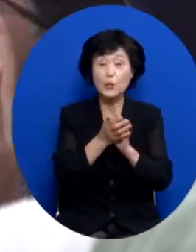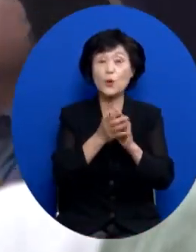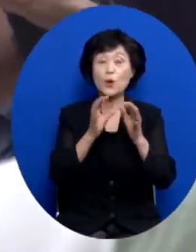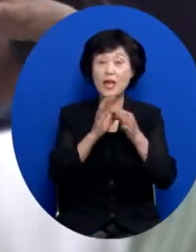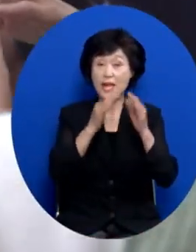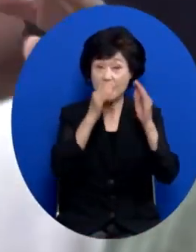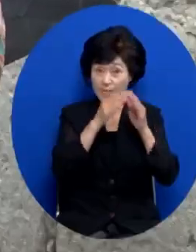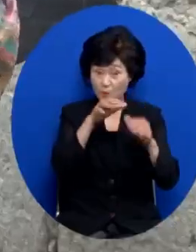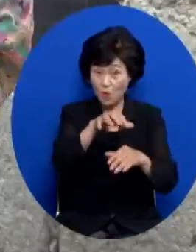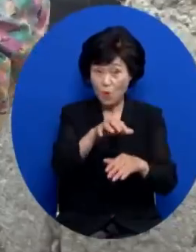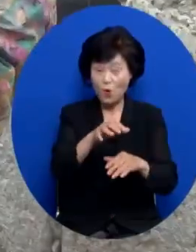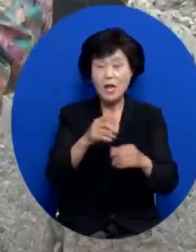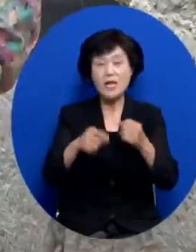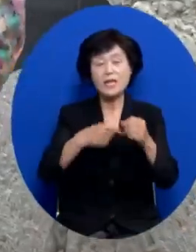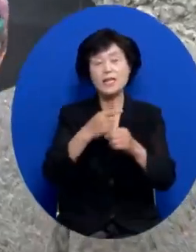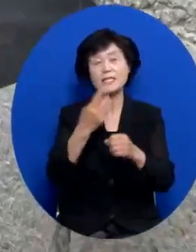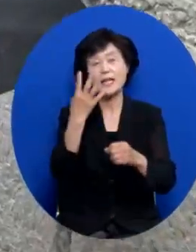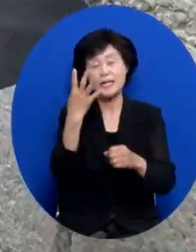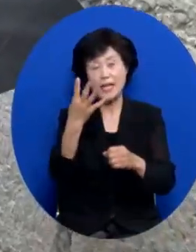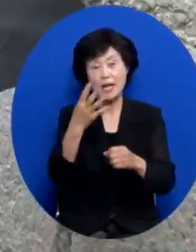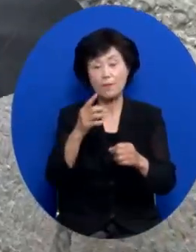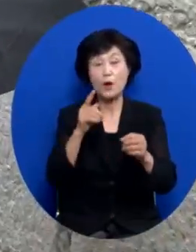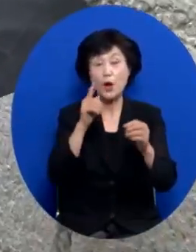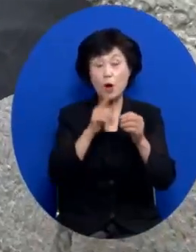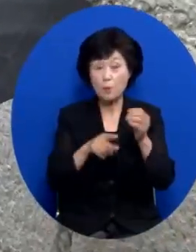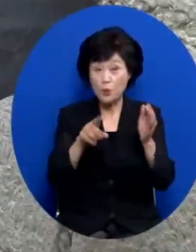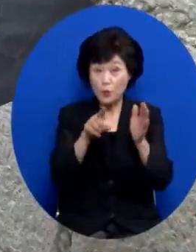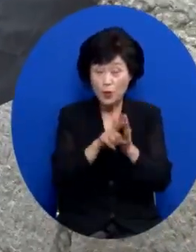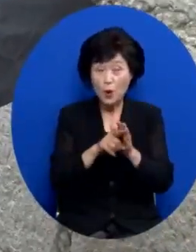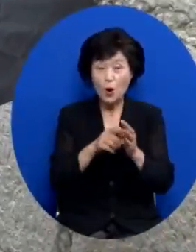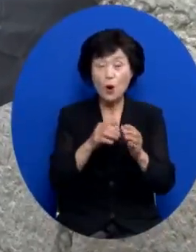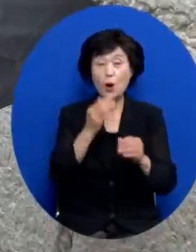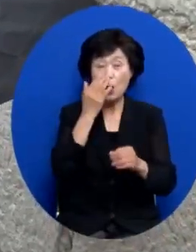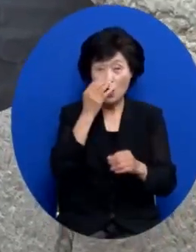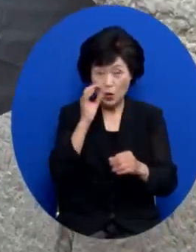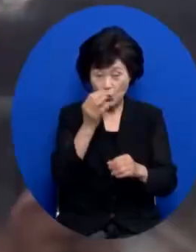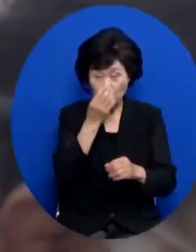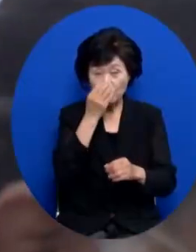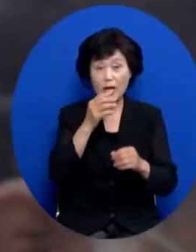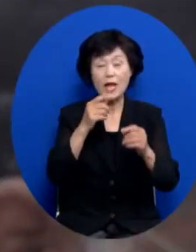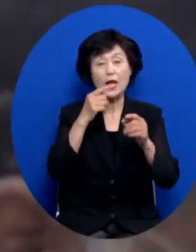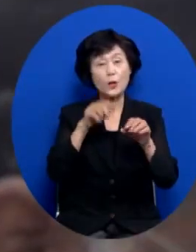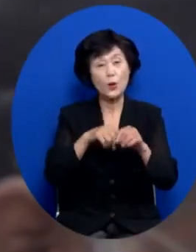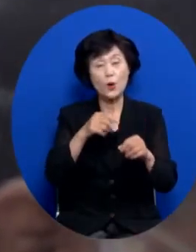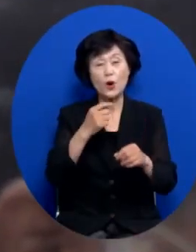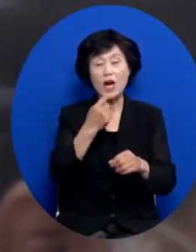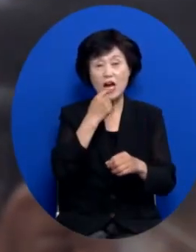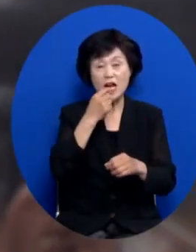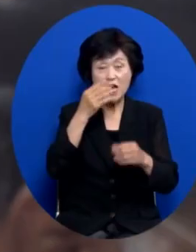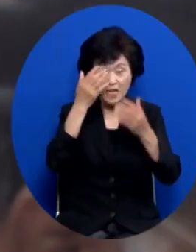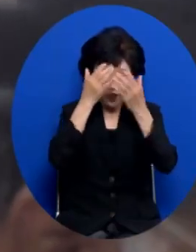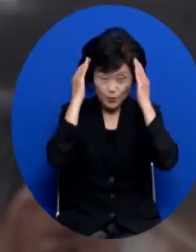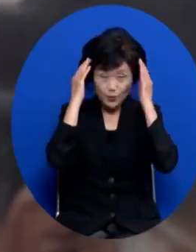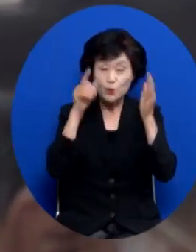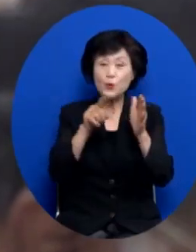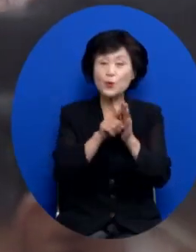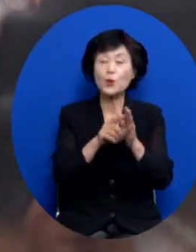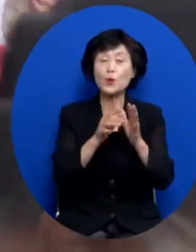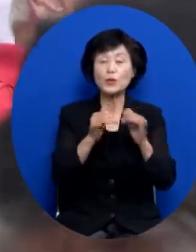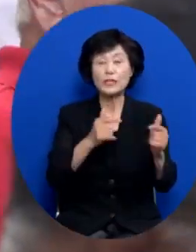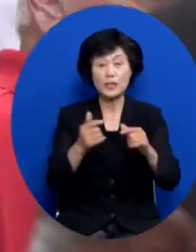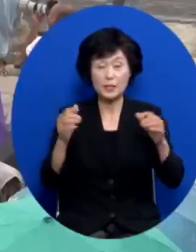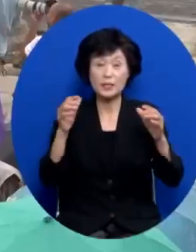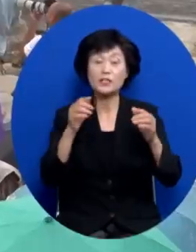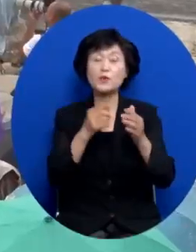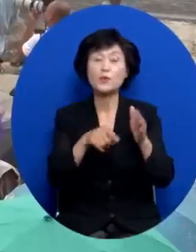네트워크로 1년에 4번 불교, 유대교, 이슬람교, 힌두교 지역의 복음화를 위한 연합 기도회를 드리고